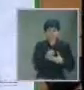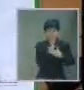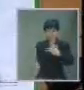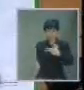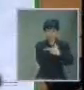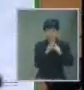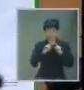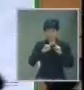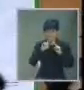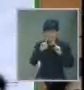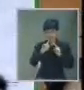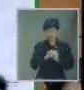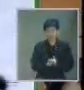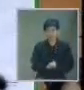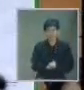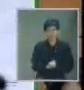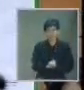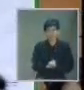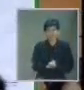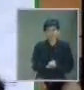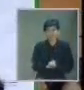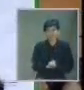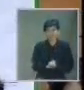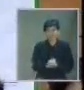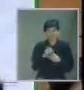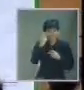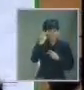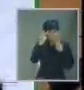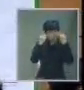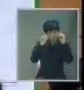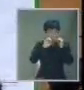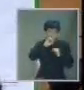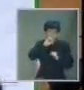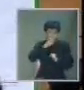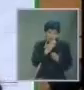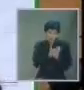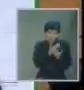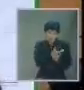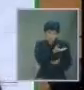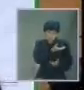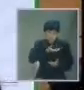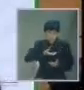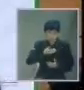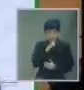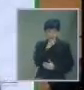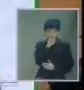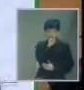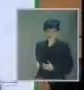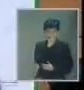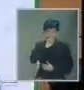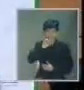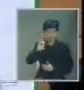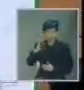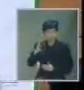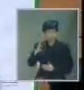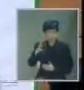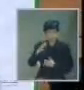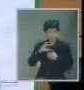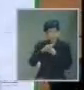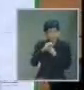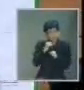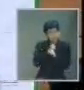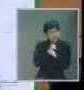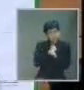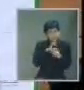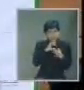1. ไม่แจ้งรายได้ที่ได้รับปกปิดรายรับกรณีไม่แสหะเอาเงินจาก